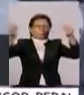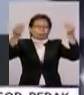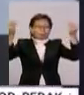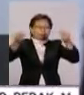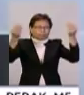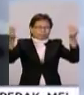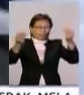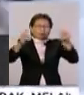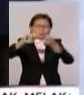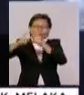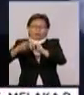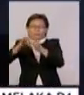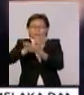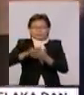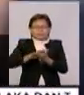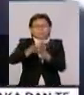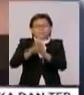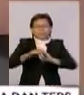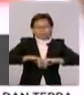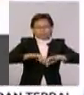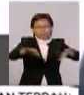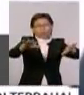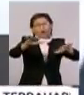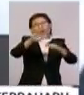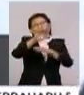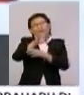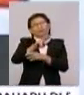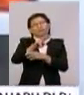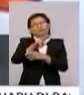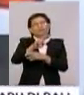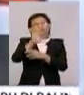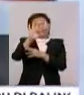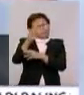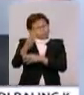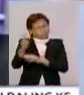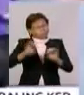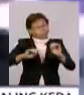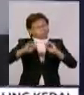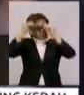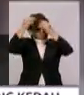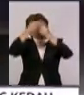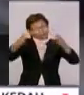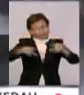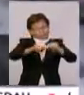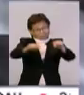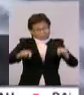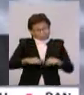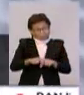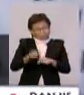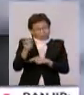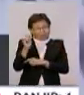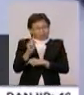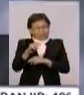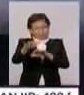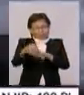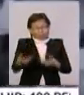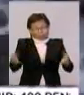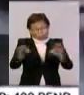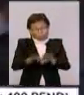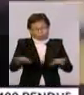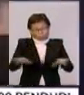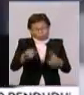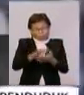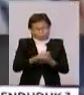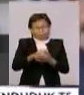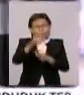pengumumian rakan mereka menjadi tular di media sosial. Bagaimanapun, tiada maklumat lanjut mengenai lokasi pengumumian itu dijalankan.